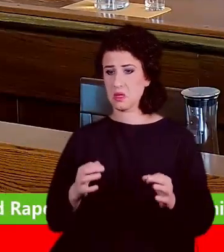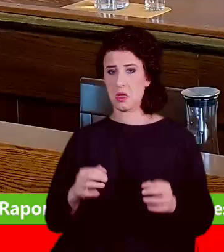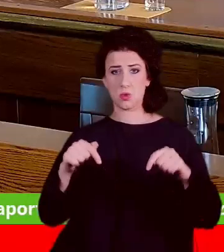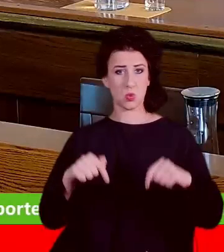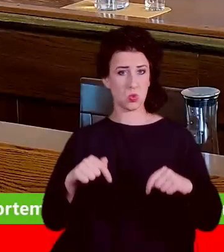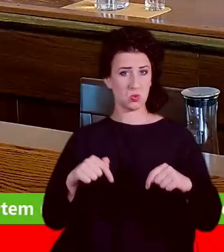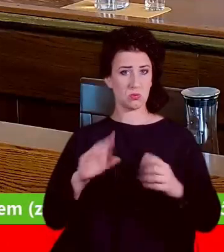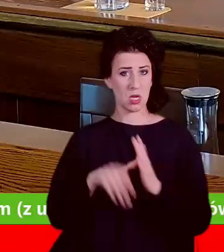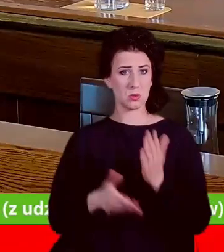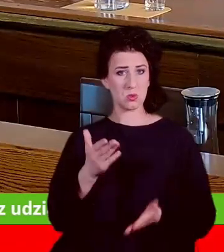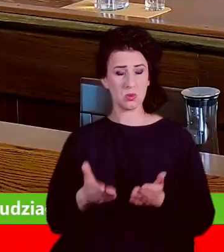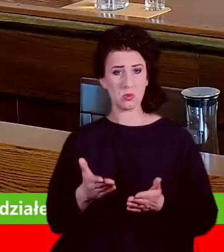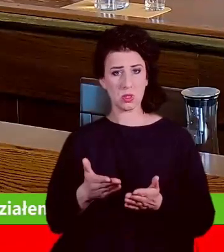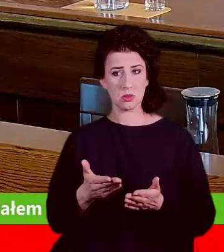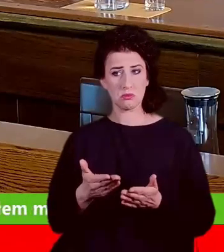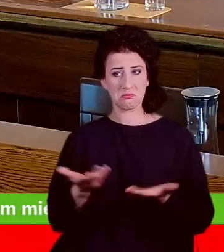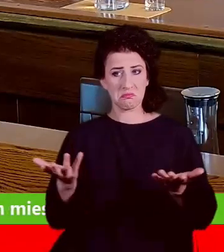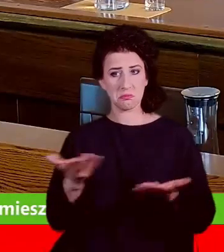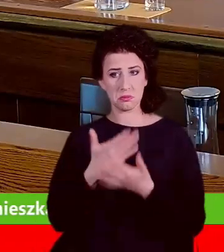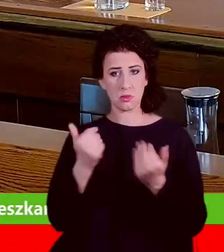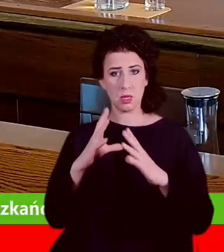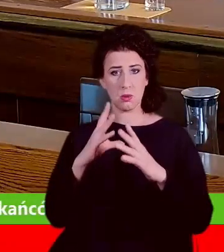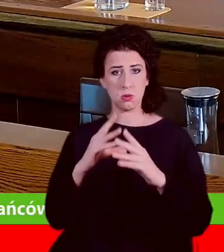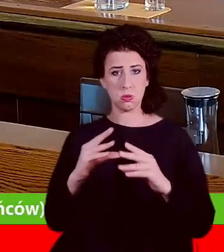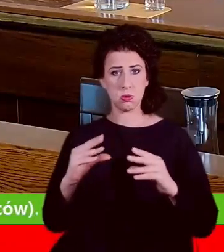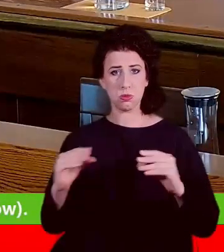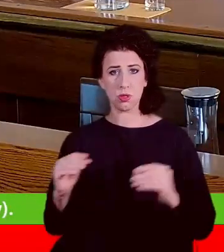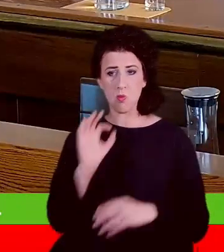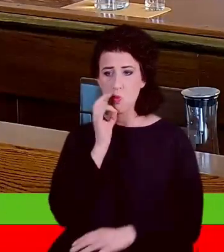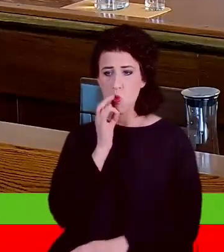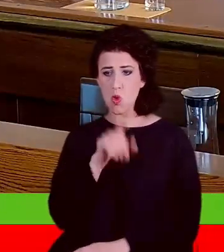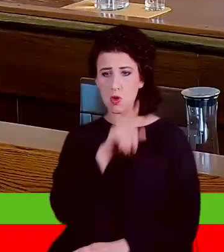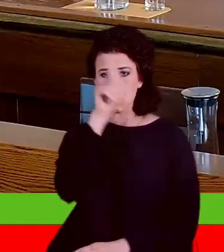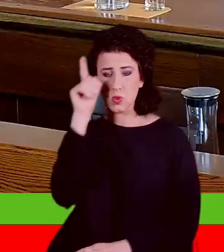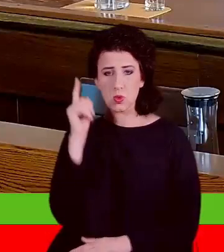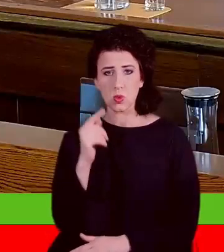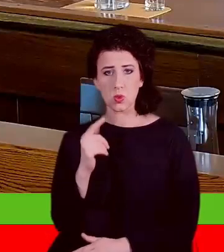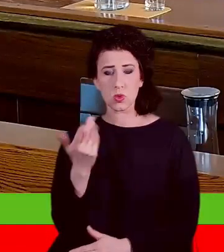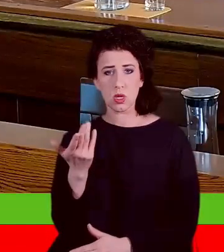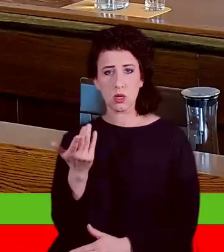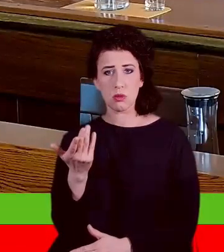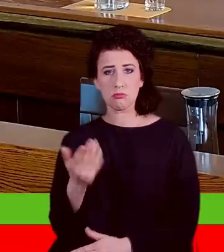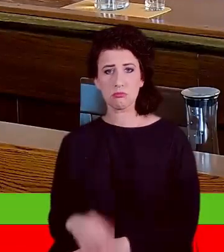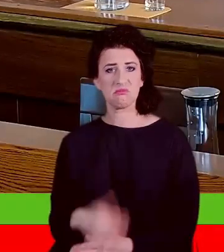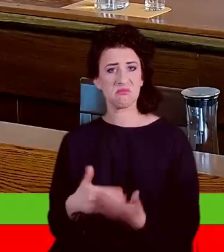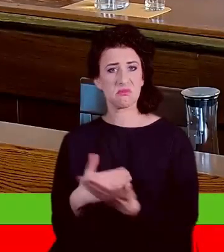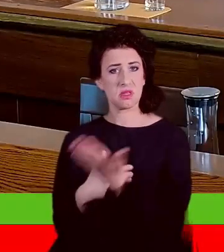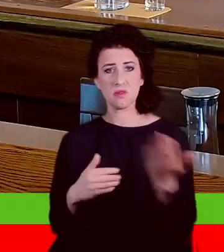młodych, czyli jednak tutaj państwa plan się nie sprawdza. I